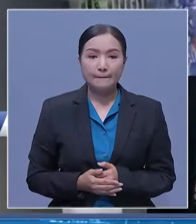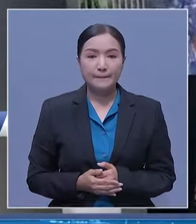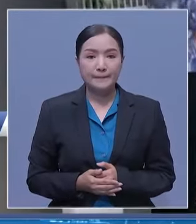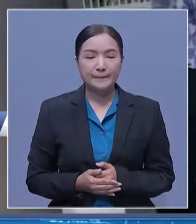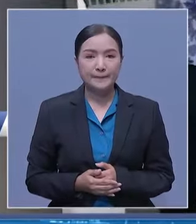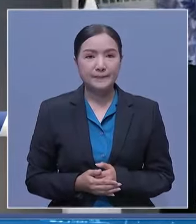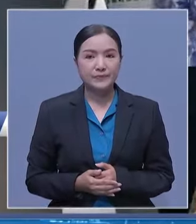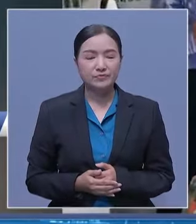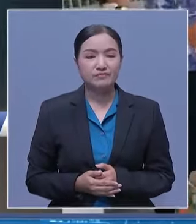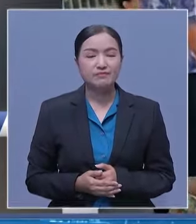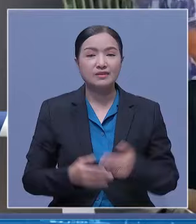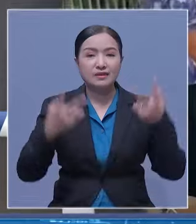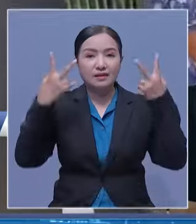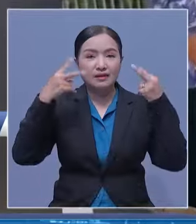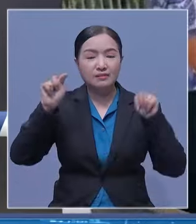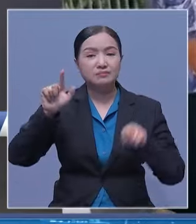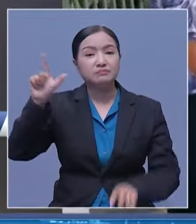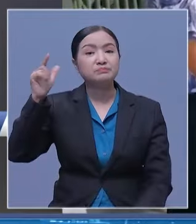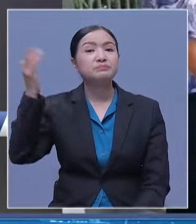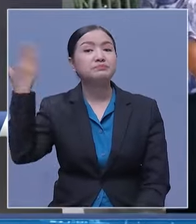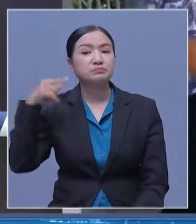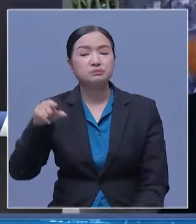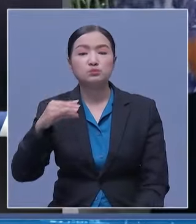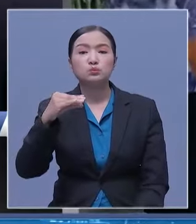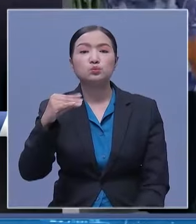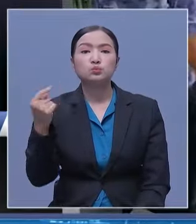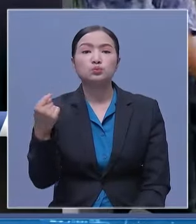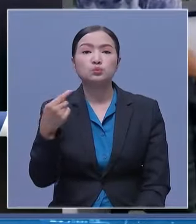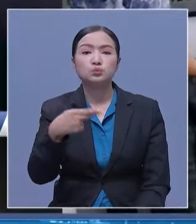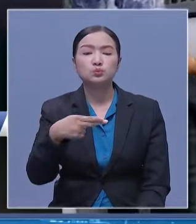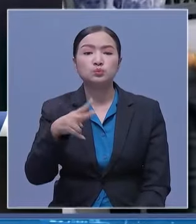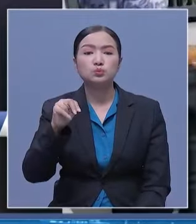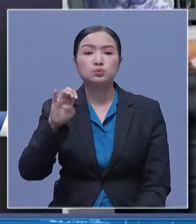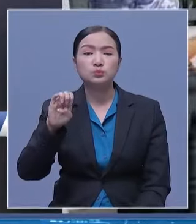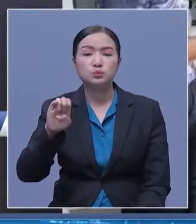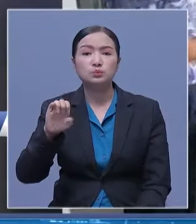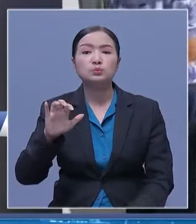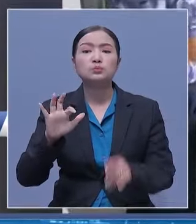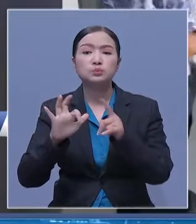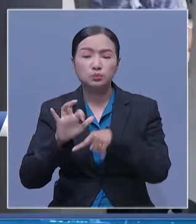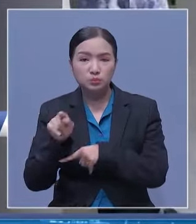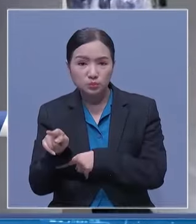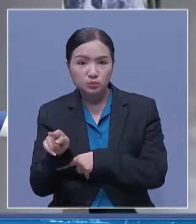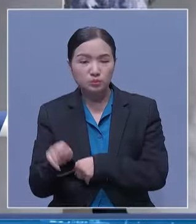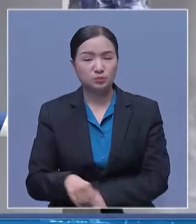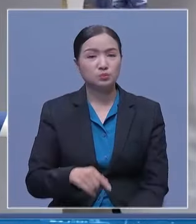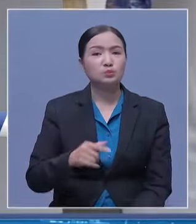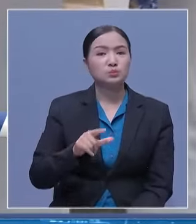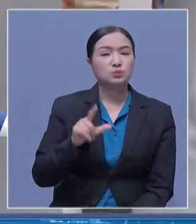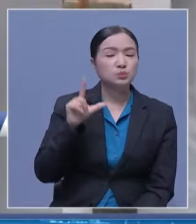าอดีตนายกพี่โทนี่กับลุงตู่จะมีโอกาสได้มาเจอกันนะ อันนี้ก็ไม่แน่ใ